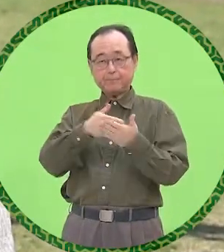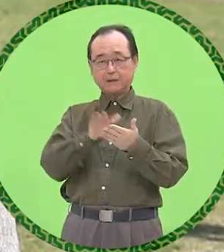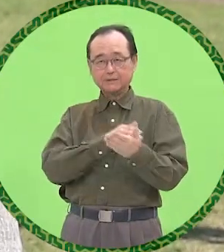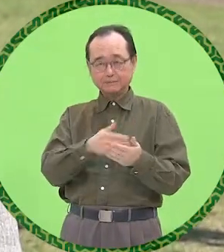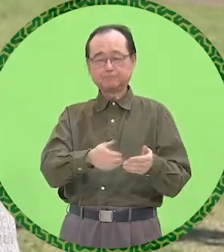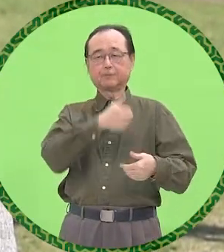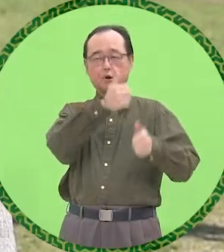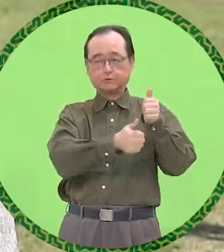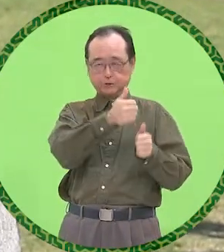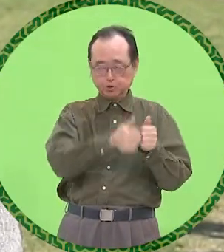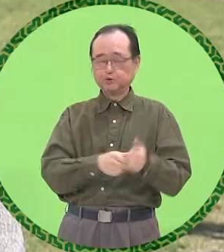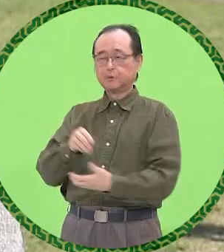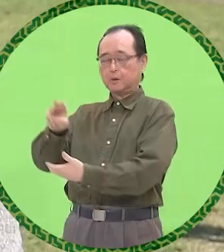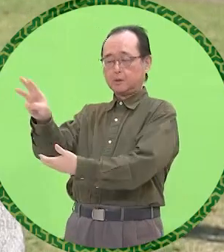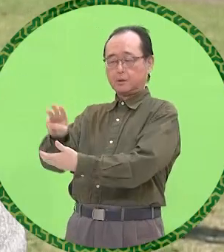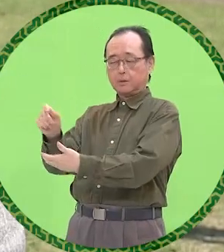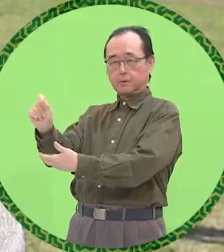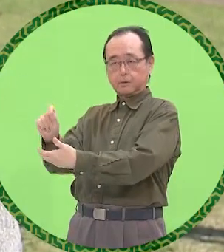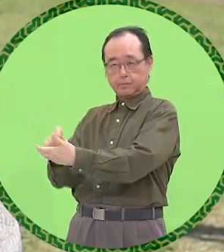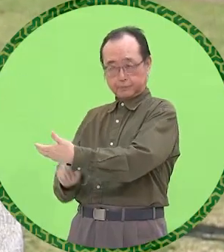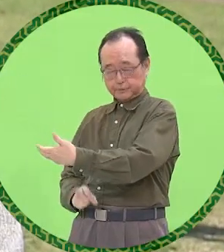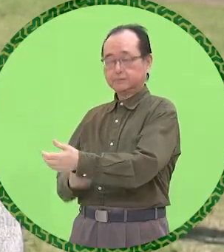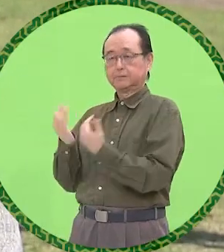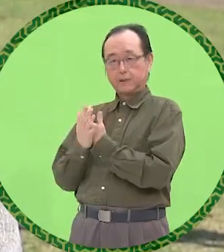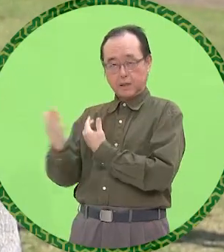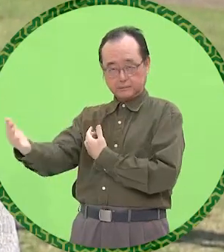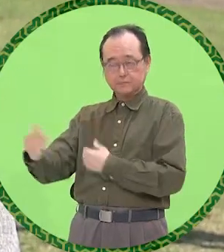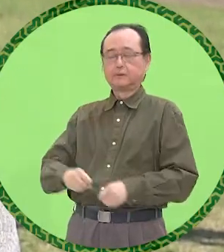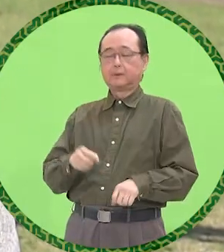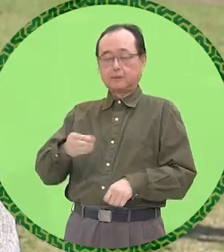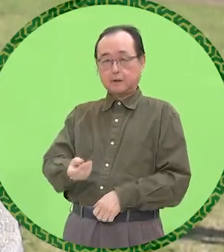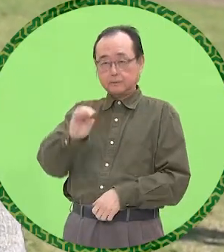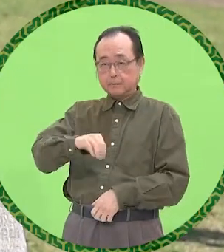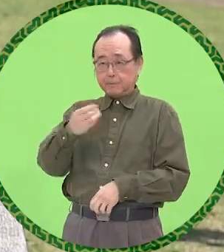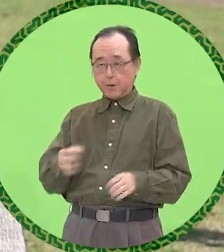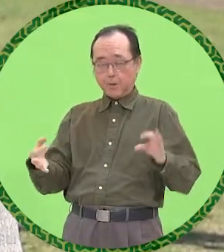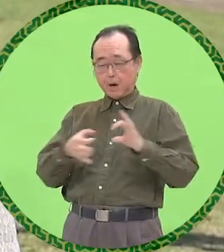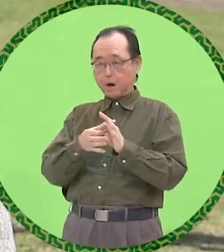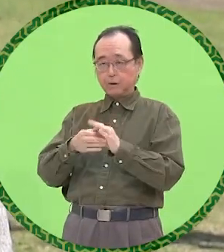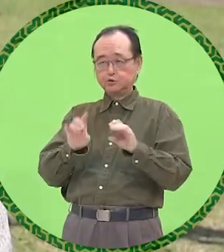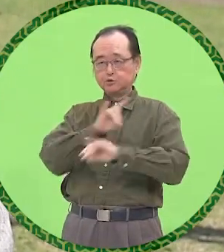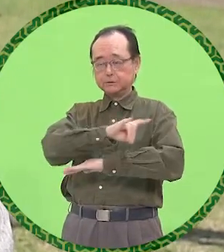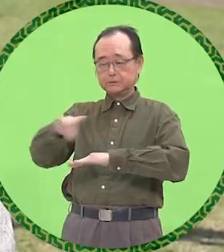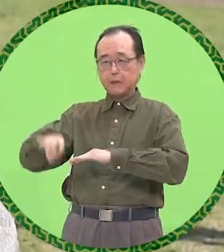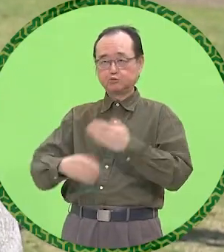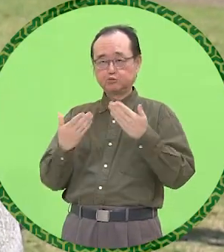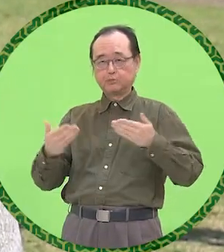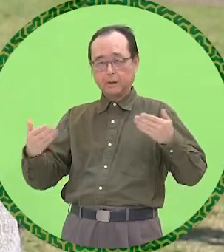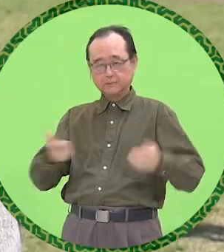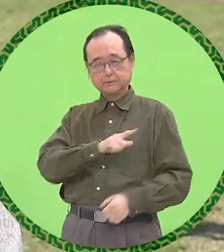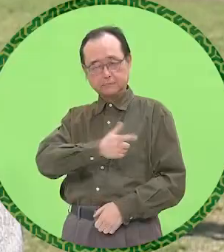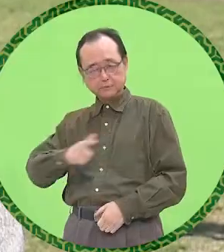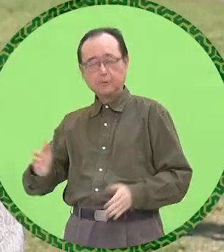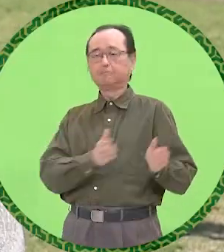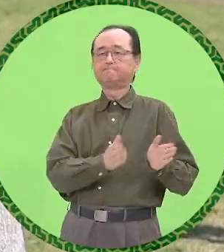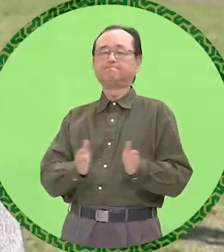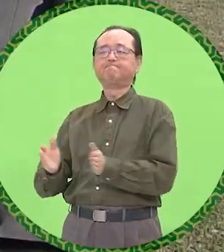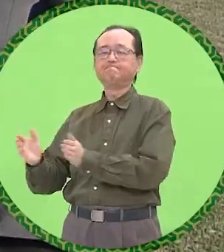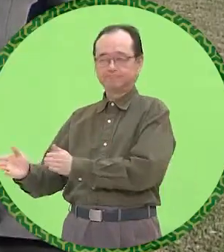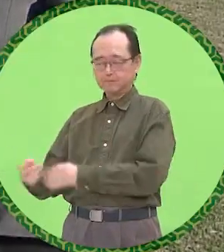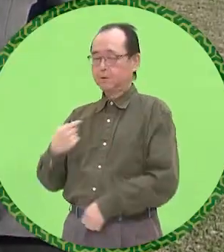クールや川柳大会、そしてけん玉にまつわります企画展などさまざまなことを用意しております